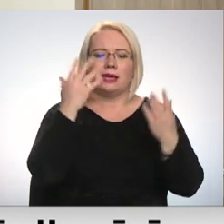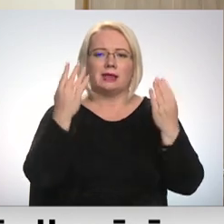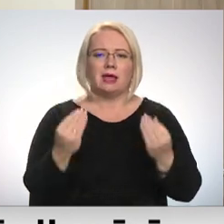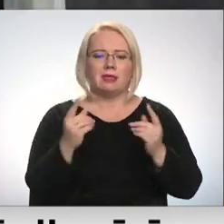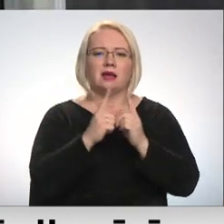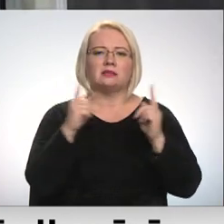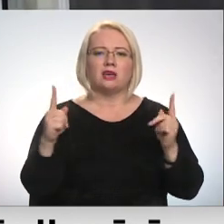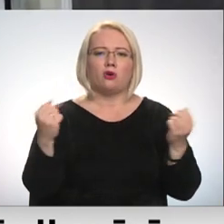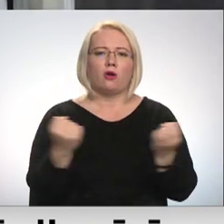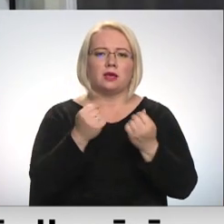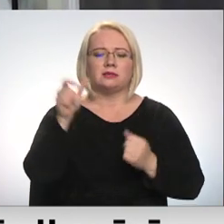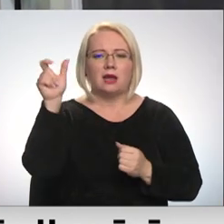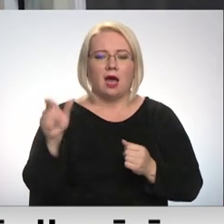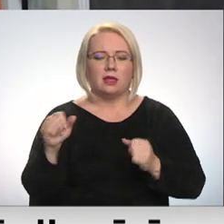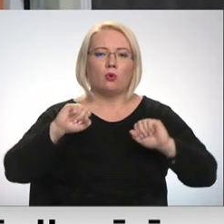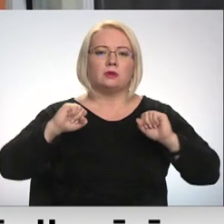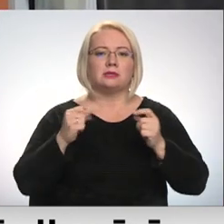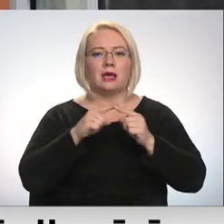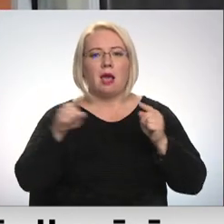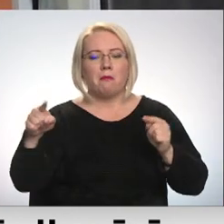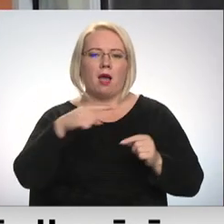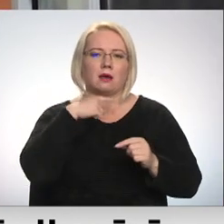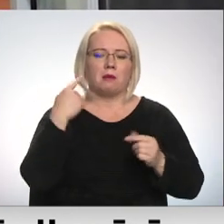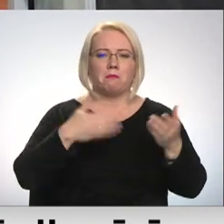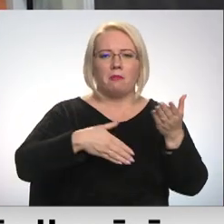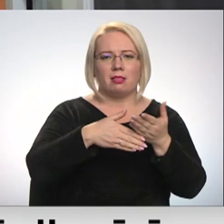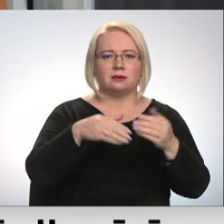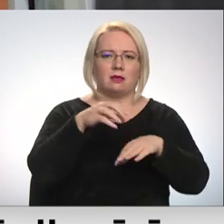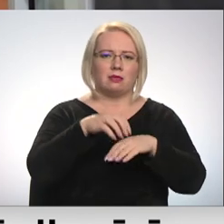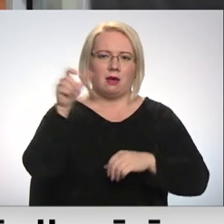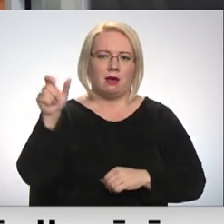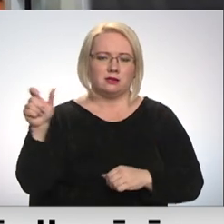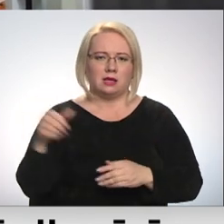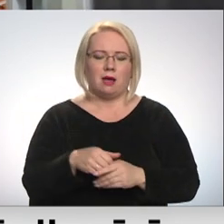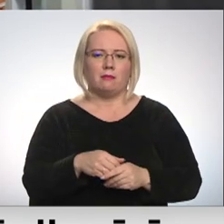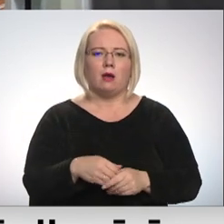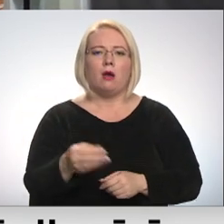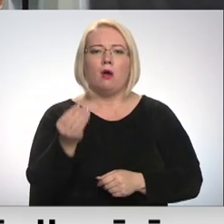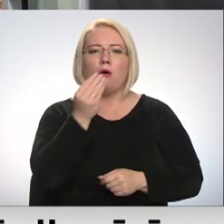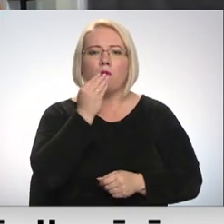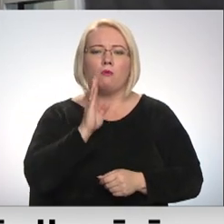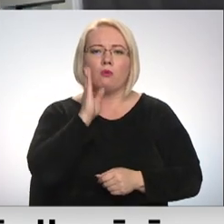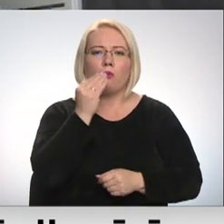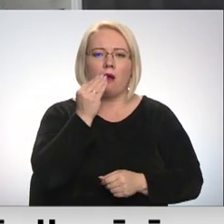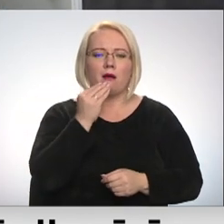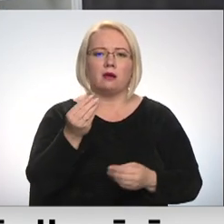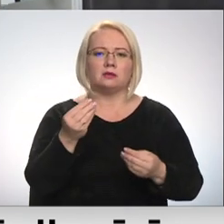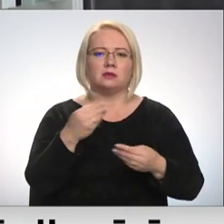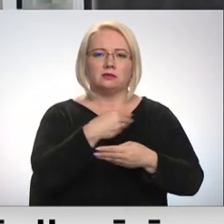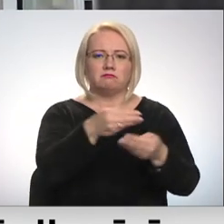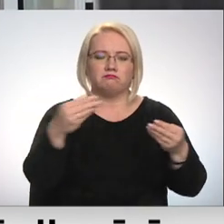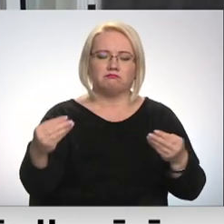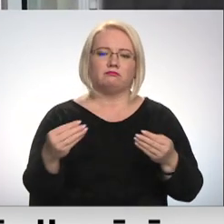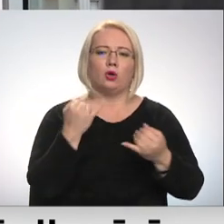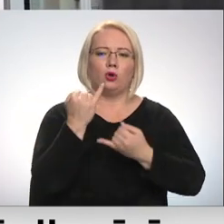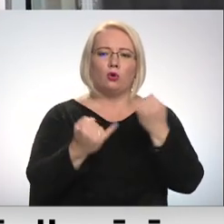sezonas strādnieks, tāpēc ziemas mierīgo periodu grib aizvadīt, palīdzot mediķiem. Brokastis izdodu, rūpējamies par pacientiem,